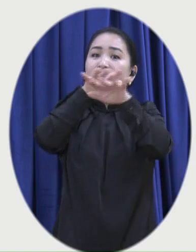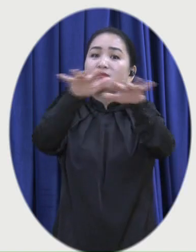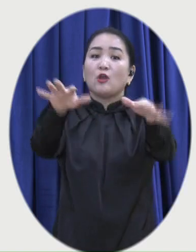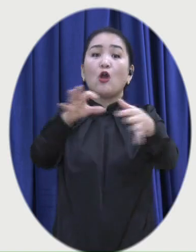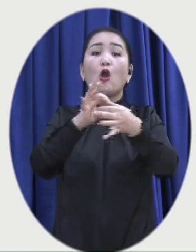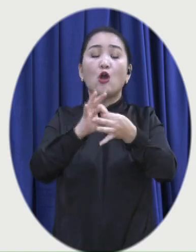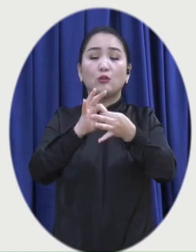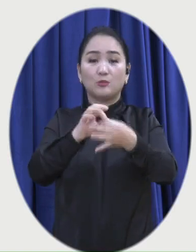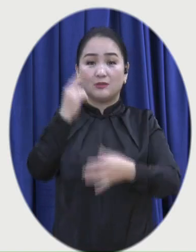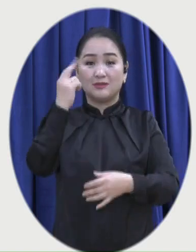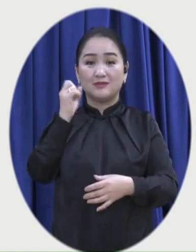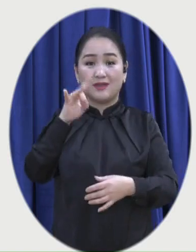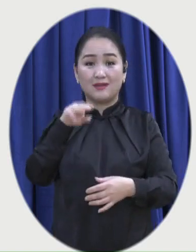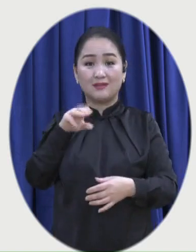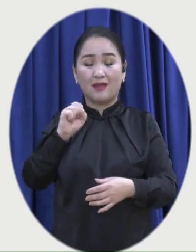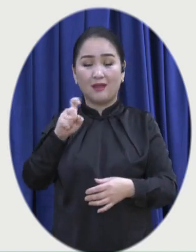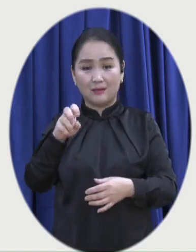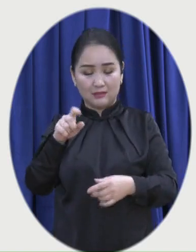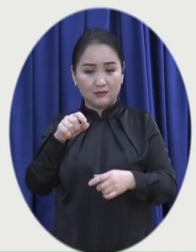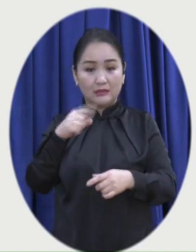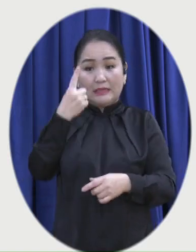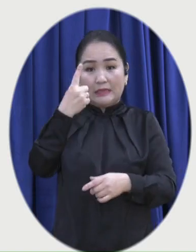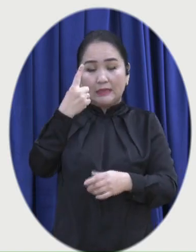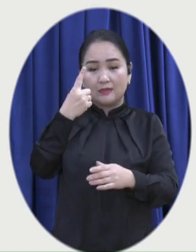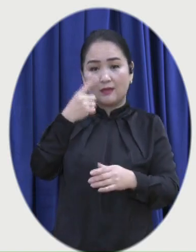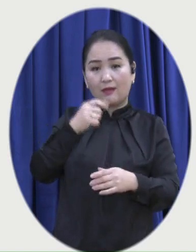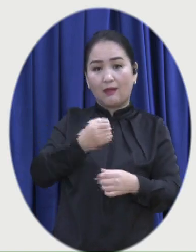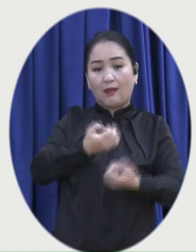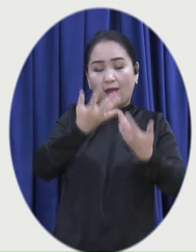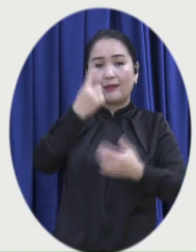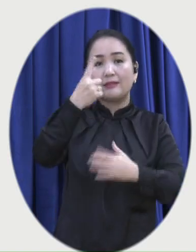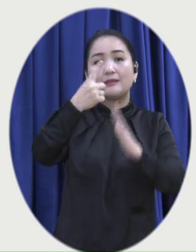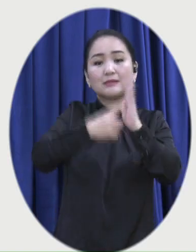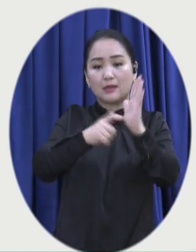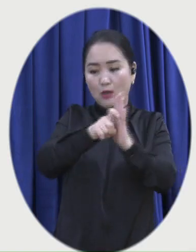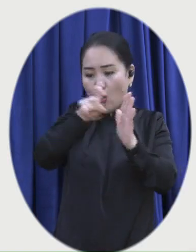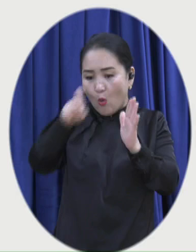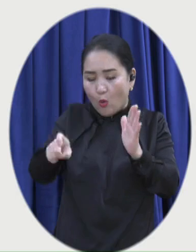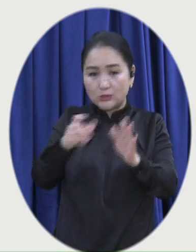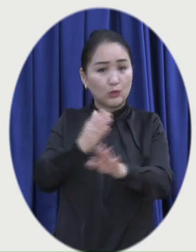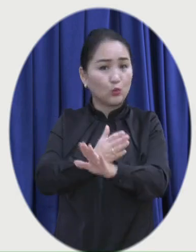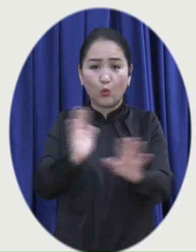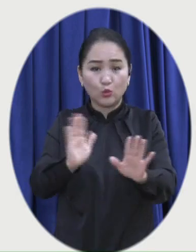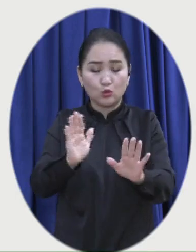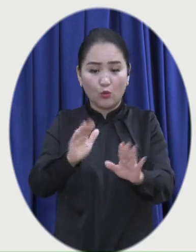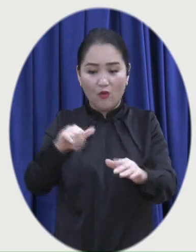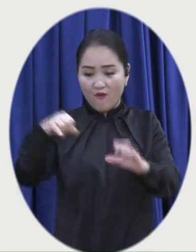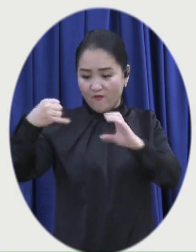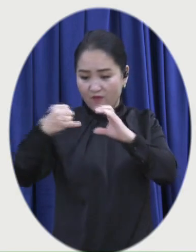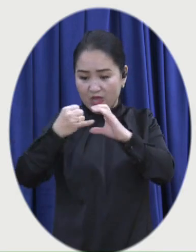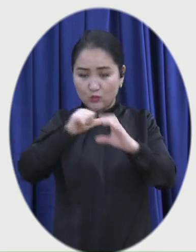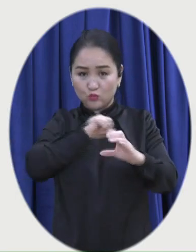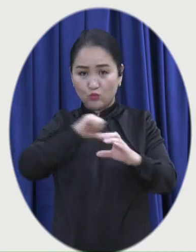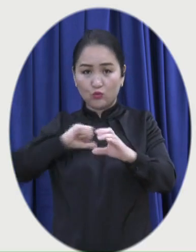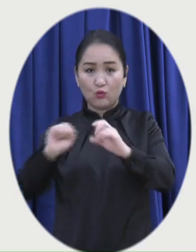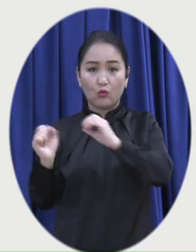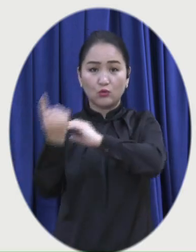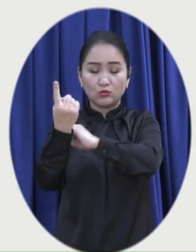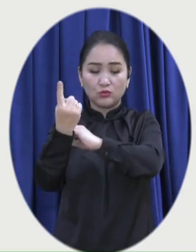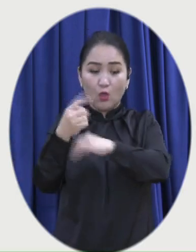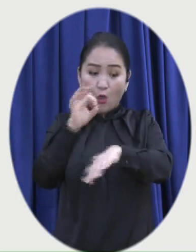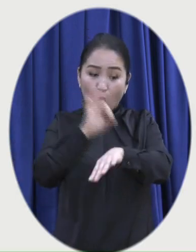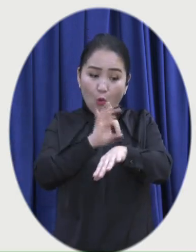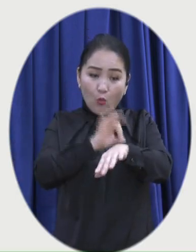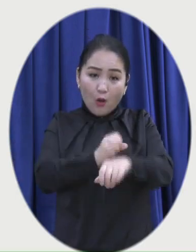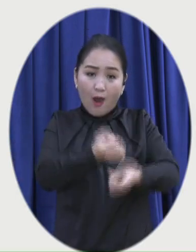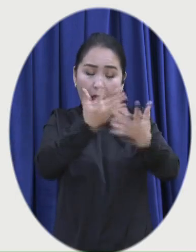болвол нэг гараад нэг сар үргэлжлээ дуусахгүй. Вирусийн өөрийнх нь онцлог орчил байдаг. Эхний тохиолдол бүрдгэснээс хойш голомтын хариу